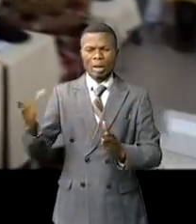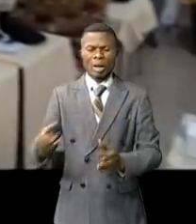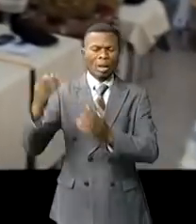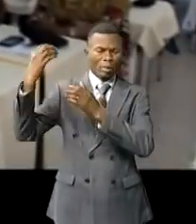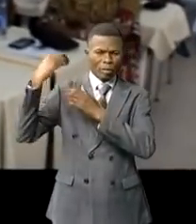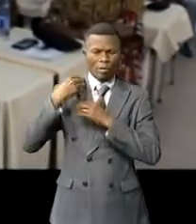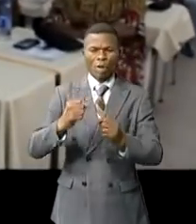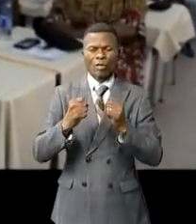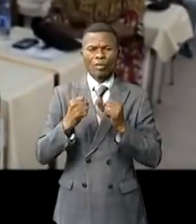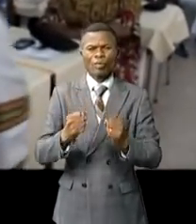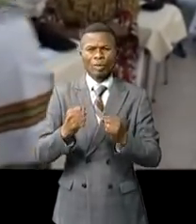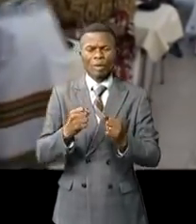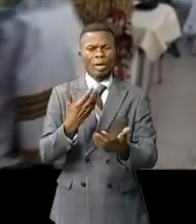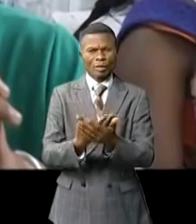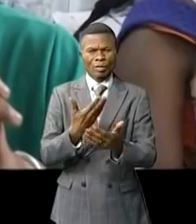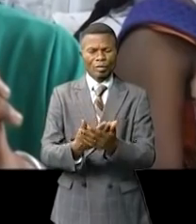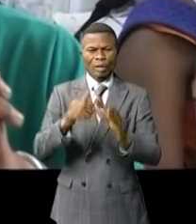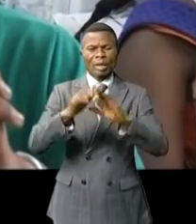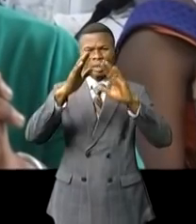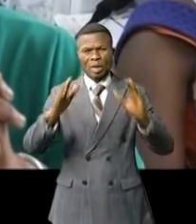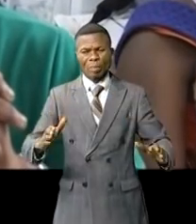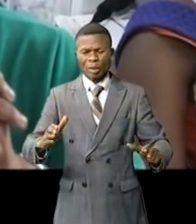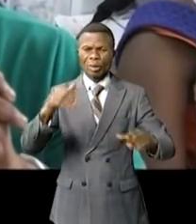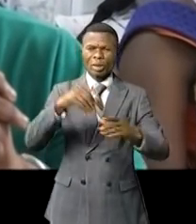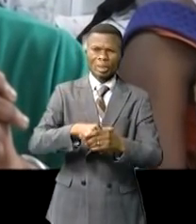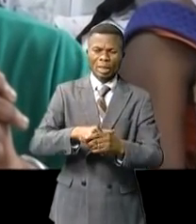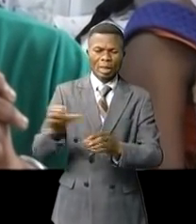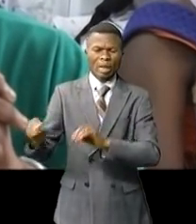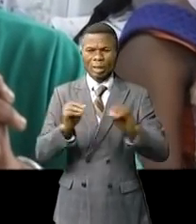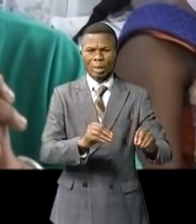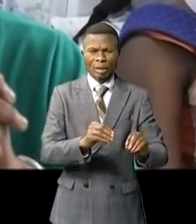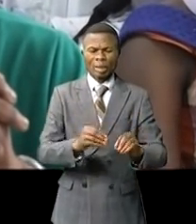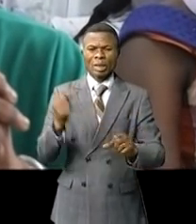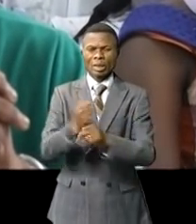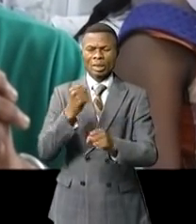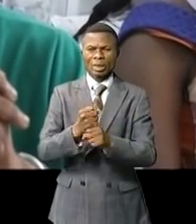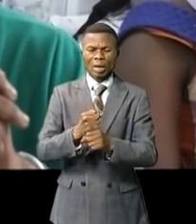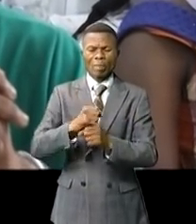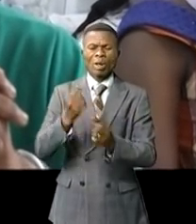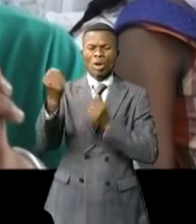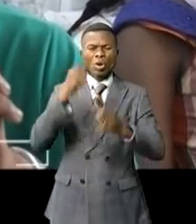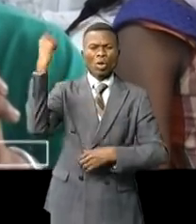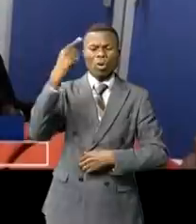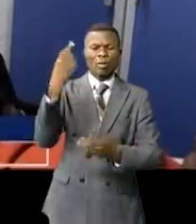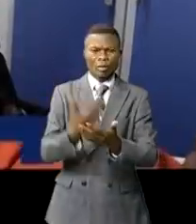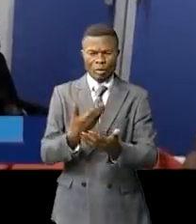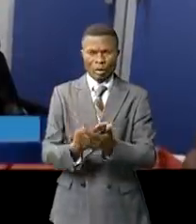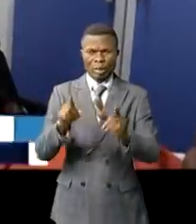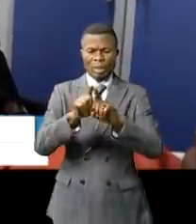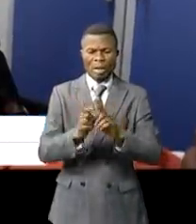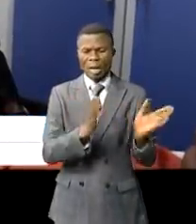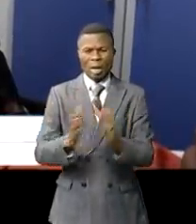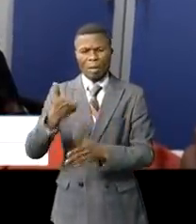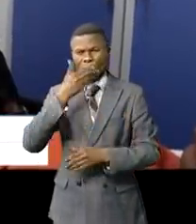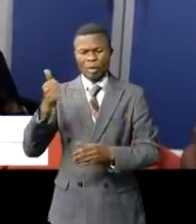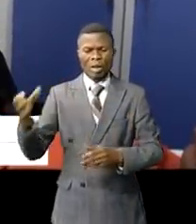charge efficace, rapide à domicile au travers la mise en place d'un service ambulance rapide, mais aussi l'amélioration